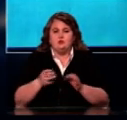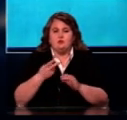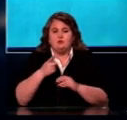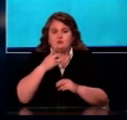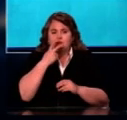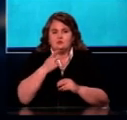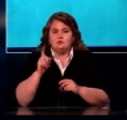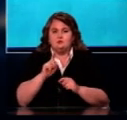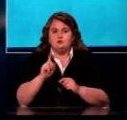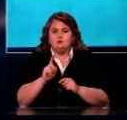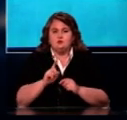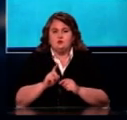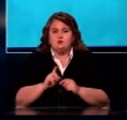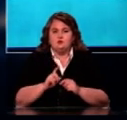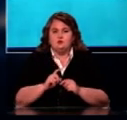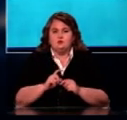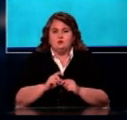вы видите, что